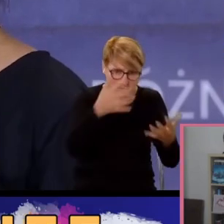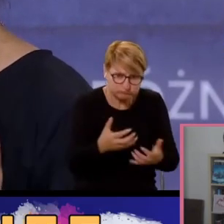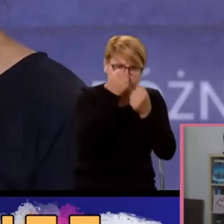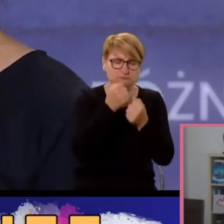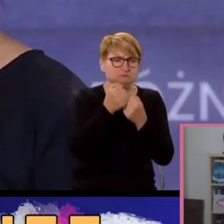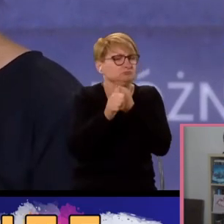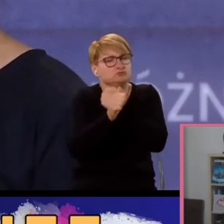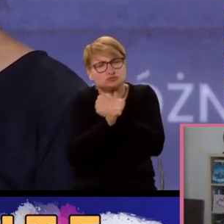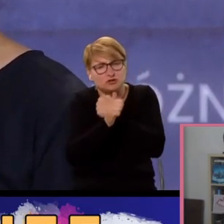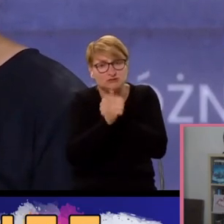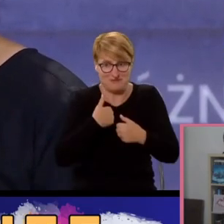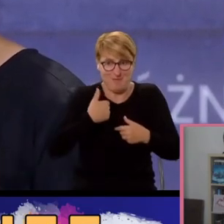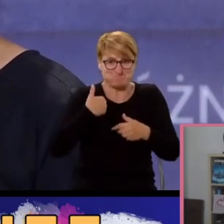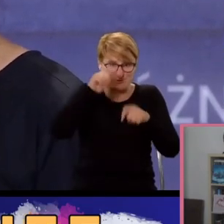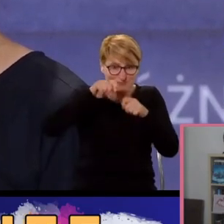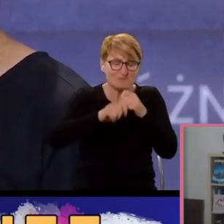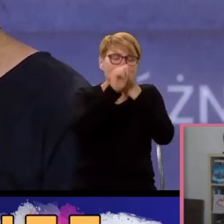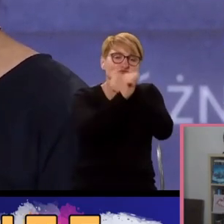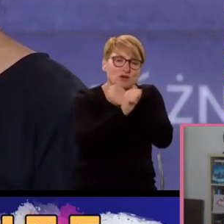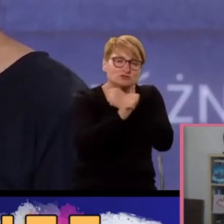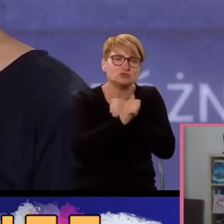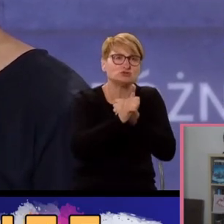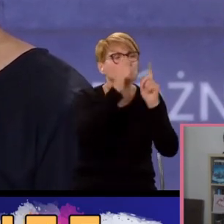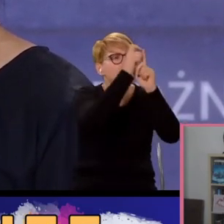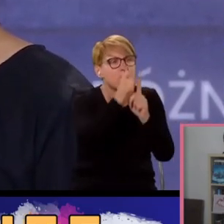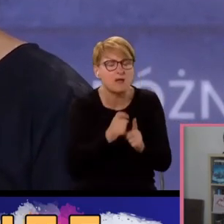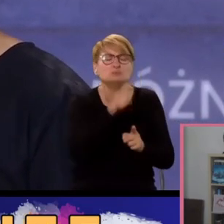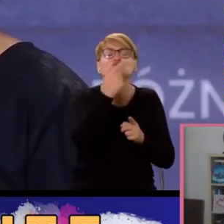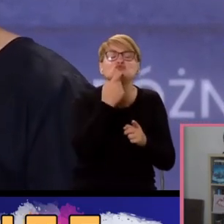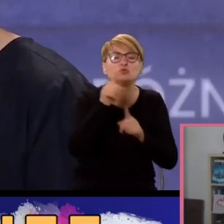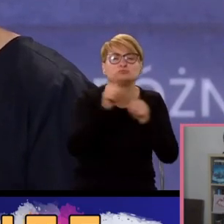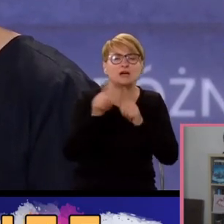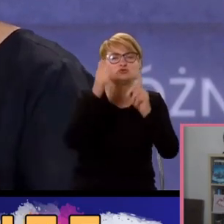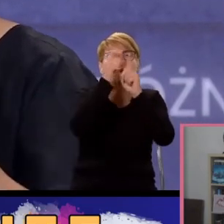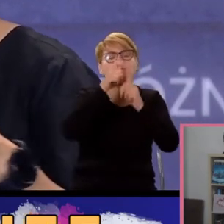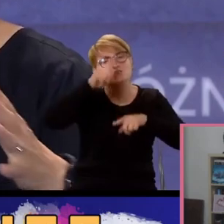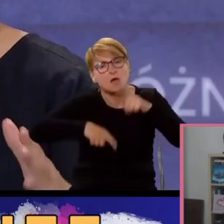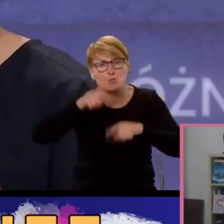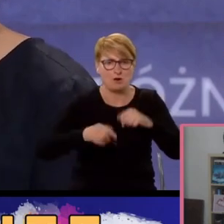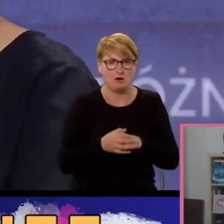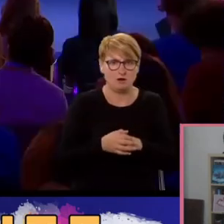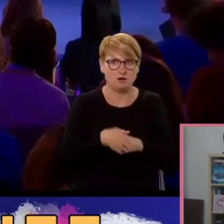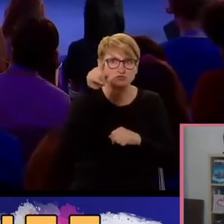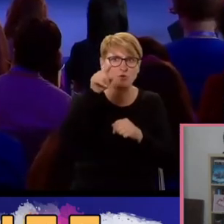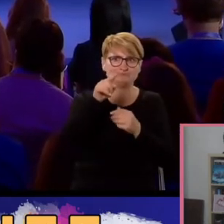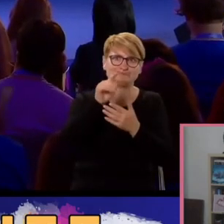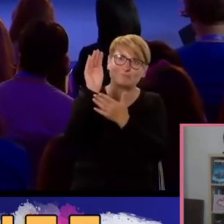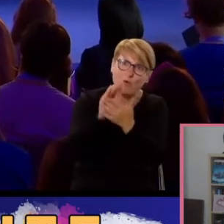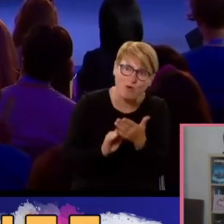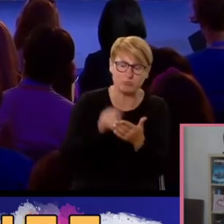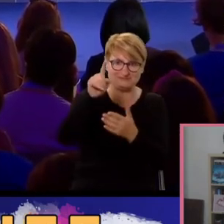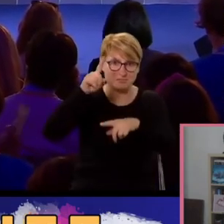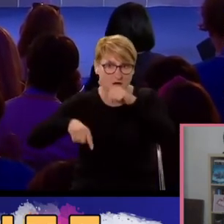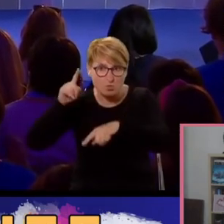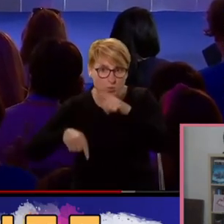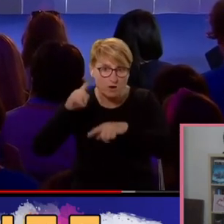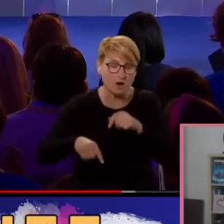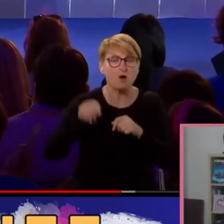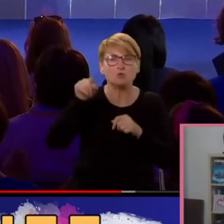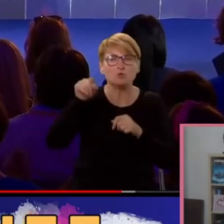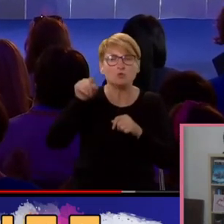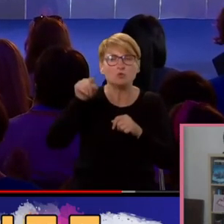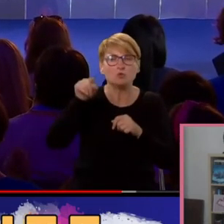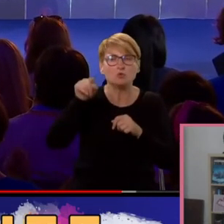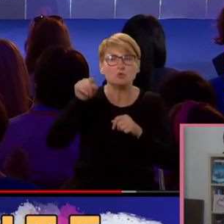co najmniej 60, jak sprawdzałam, definicji, czym jest natura właściwie. Różne punkty widzenia, które próbują opisać naturę